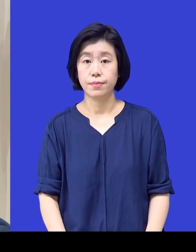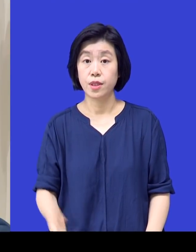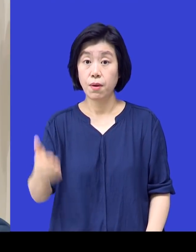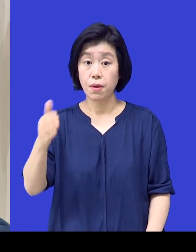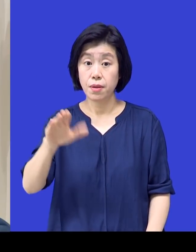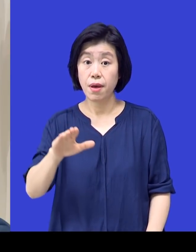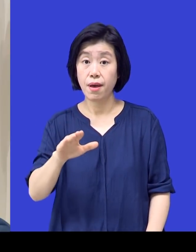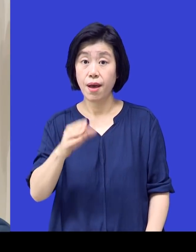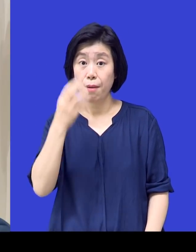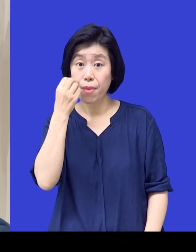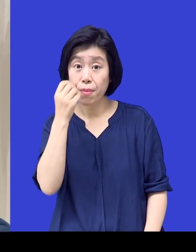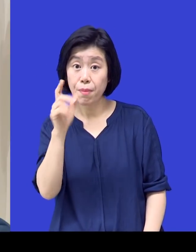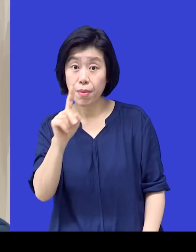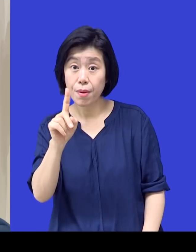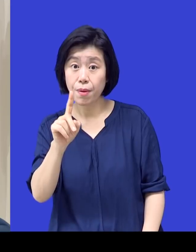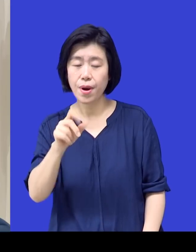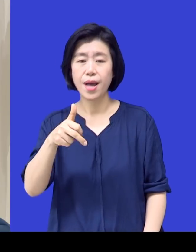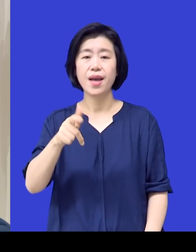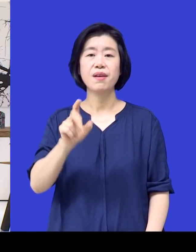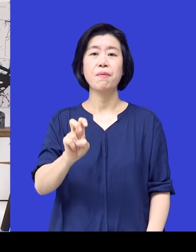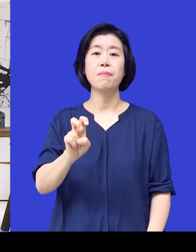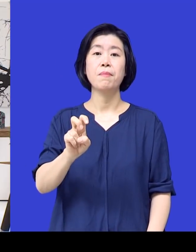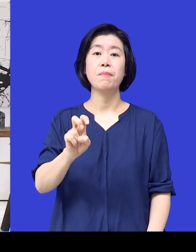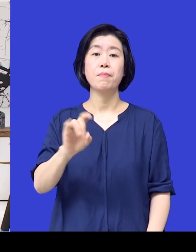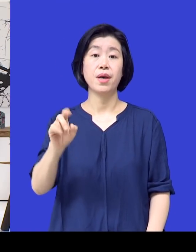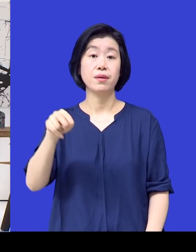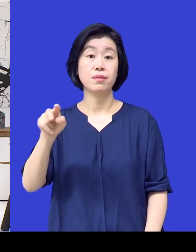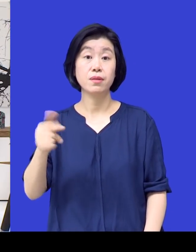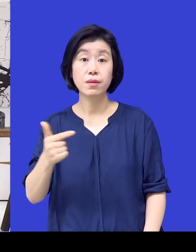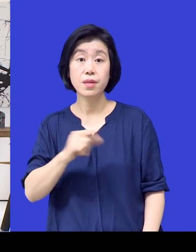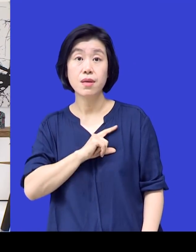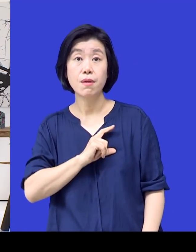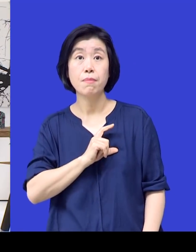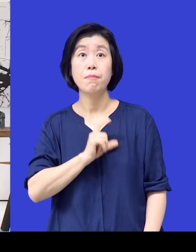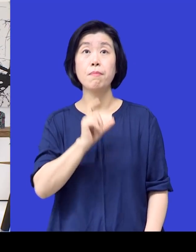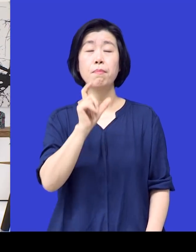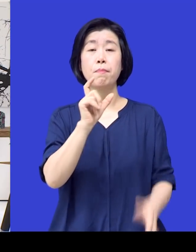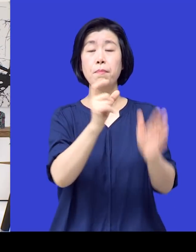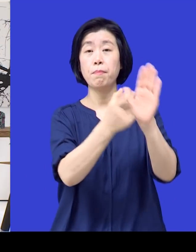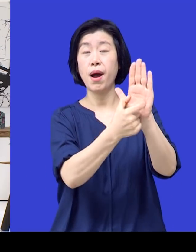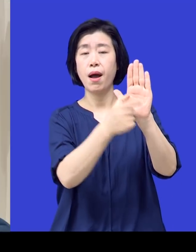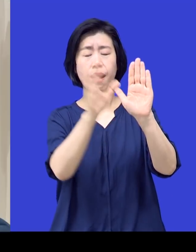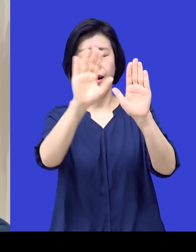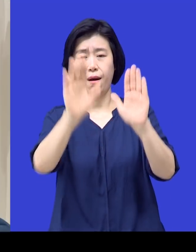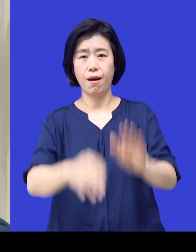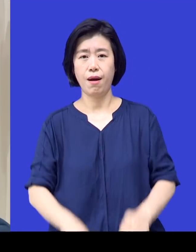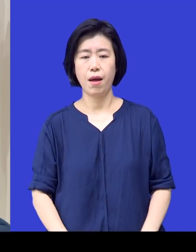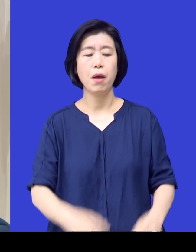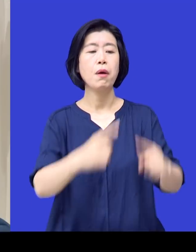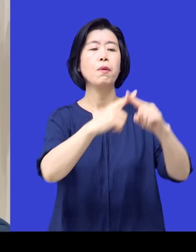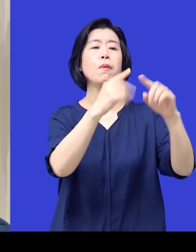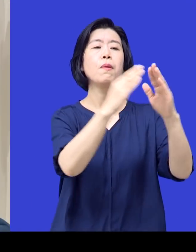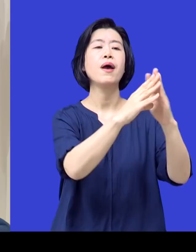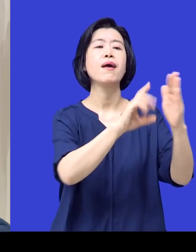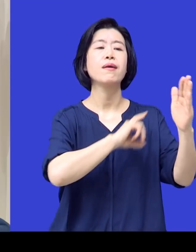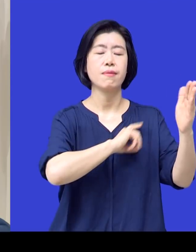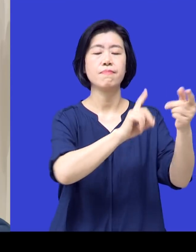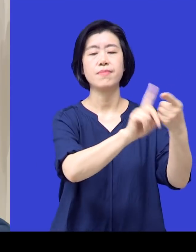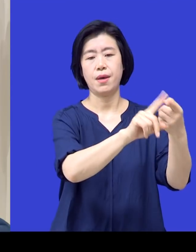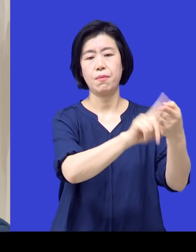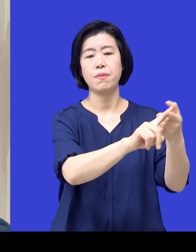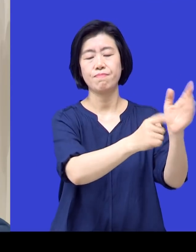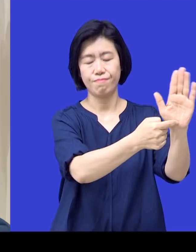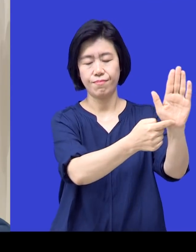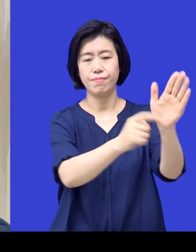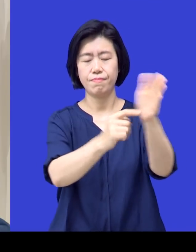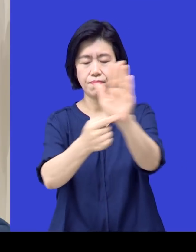수혜국을 가면 컴패션의 간판 하나 없어요. 전부 그 교회의 이름으로 그 교회가 주중에